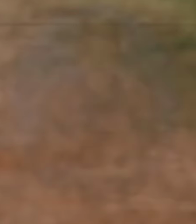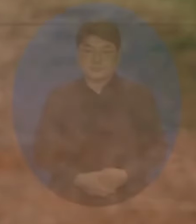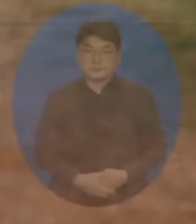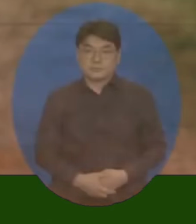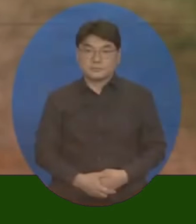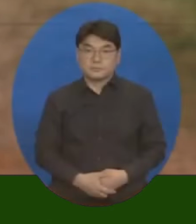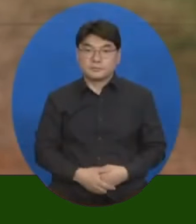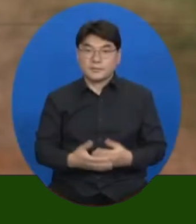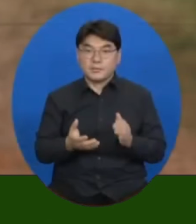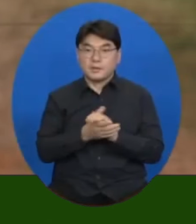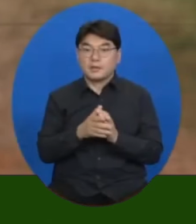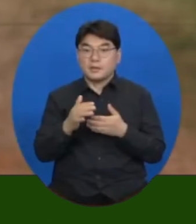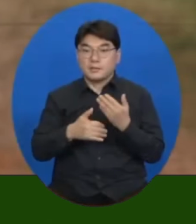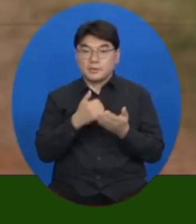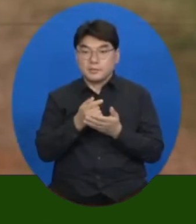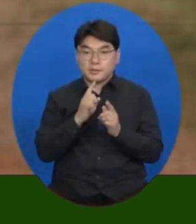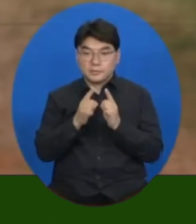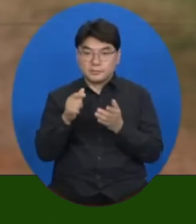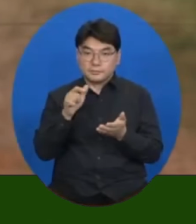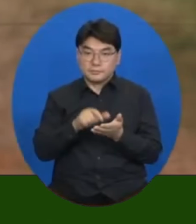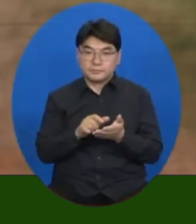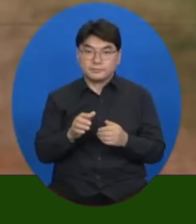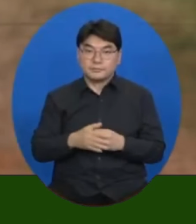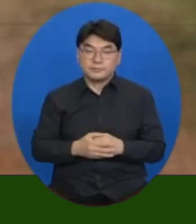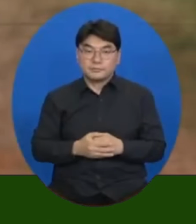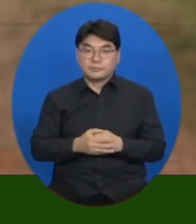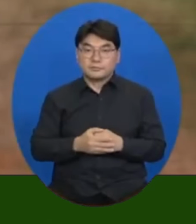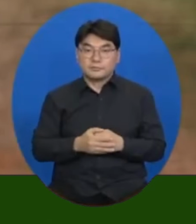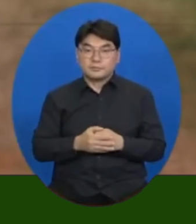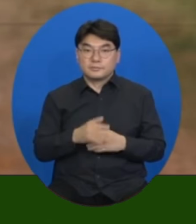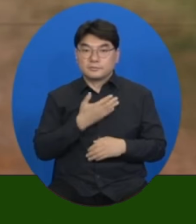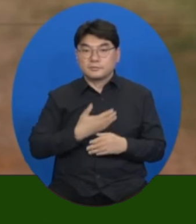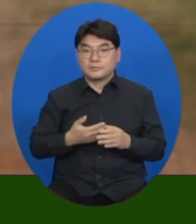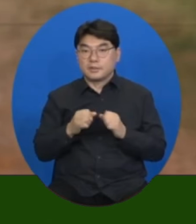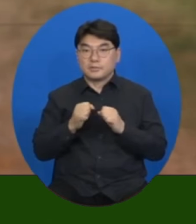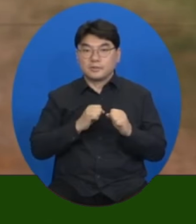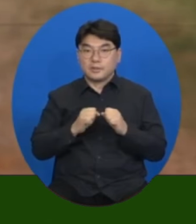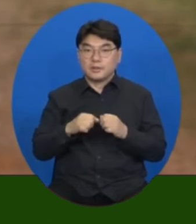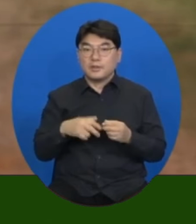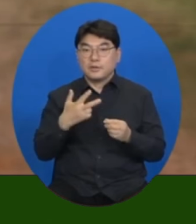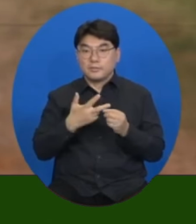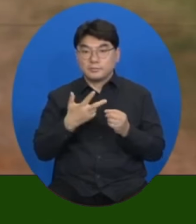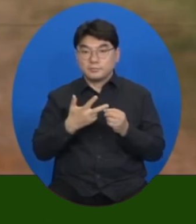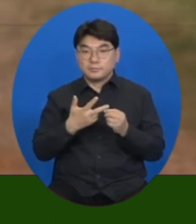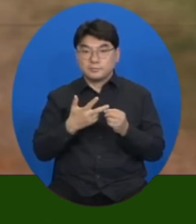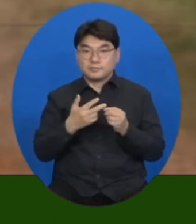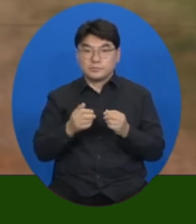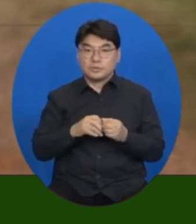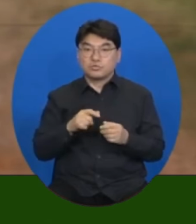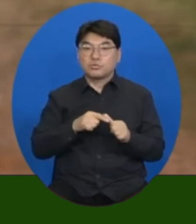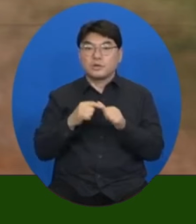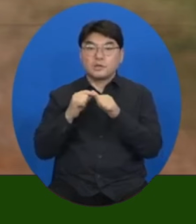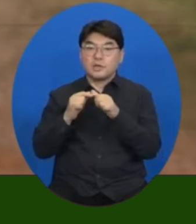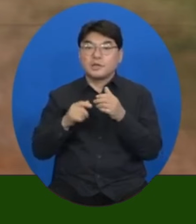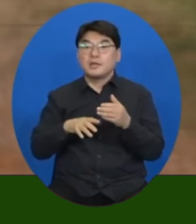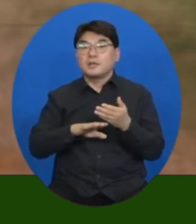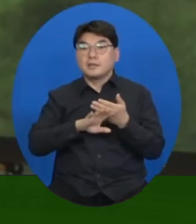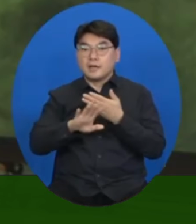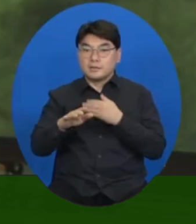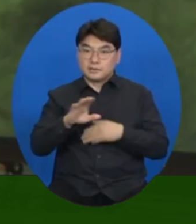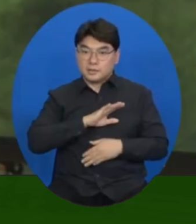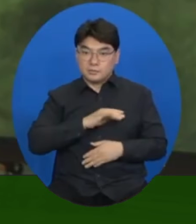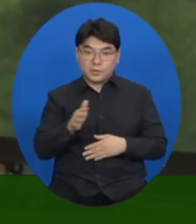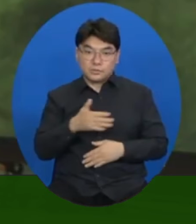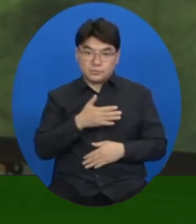말씀입니다네 사도행전 시리즈 세상으로 받은 성 공동체 일곱 번째 구원의 다른 이름은 없습니다라는 제목의